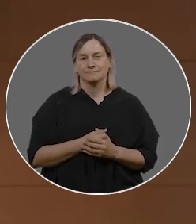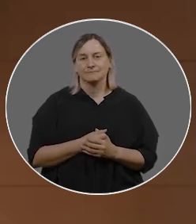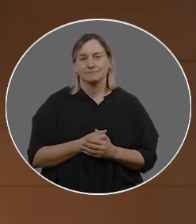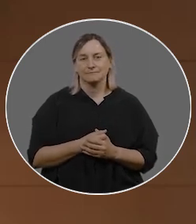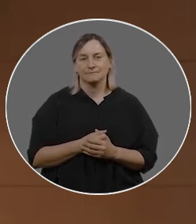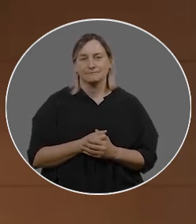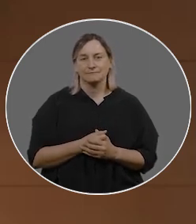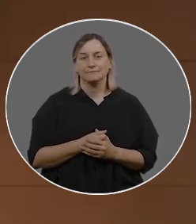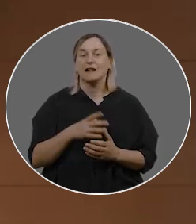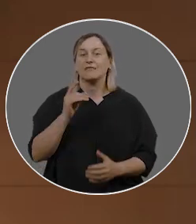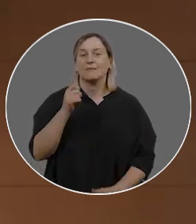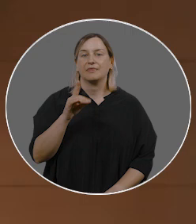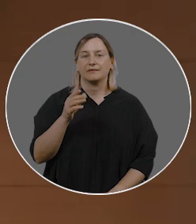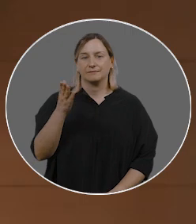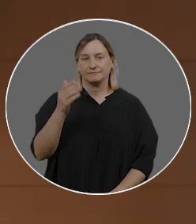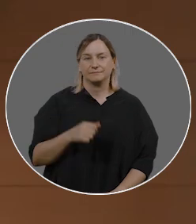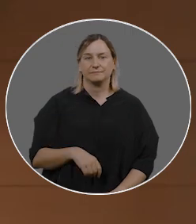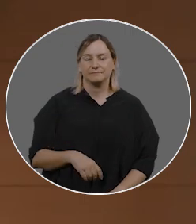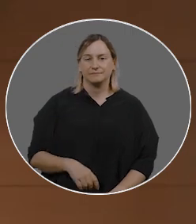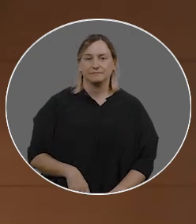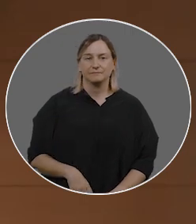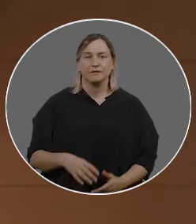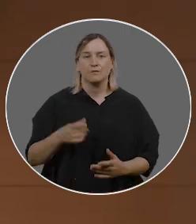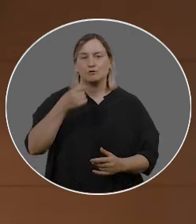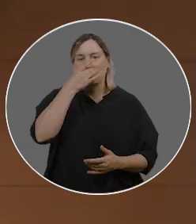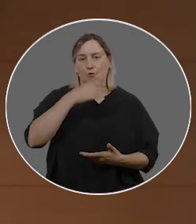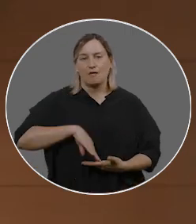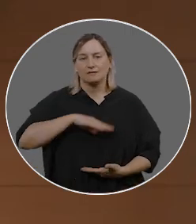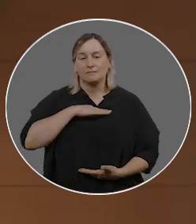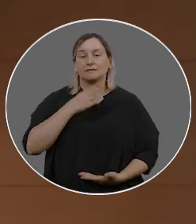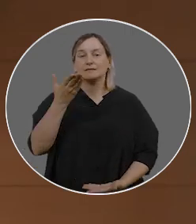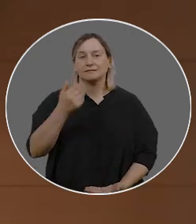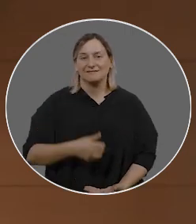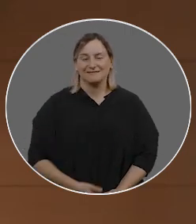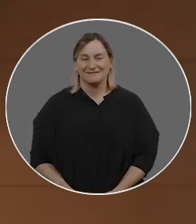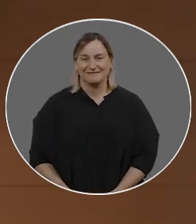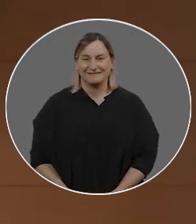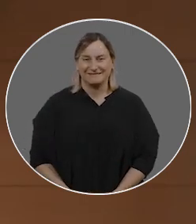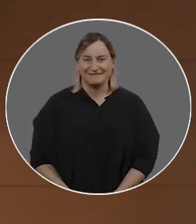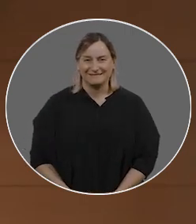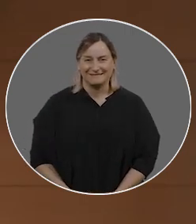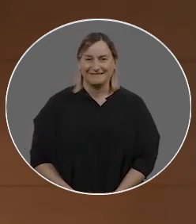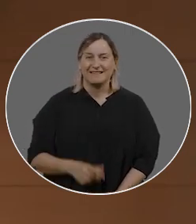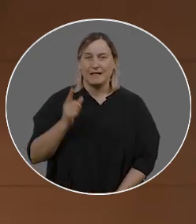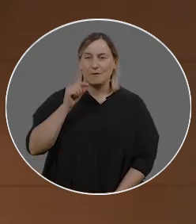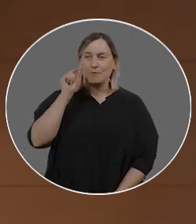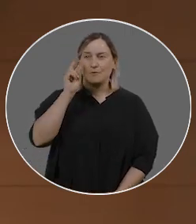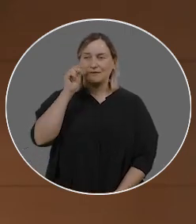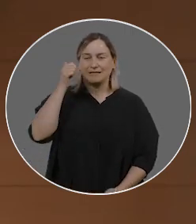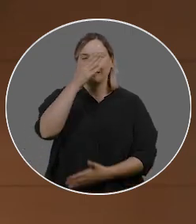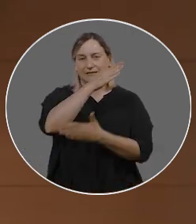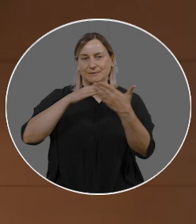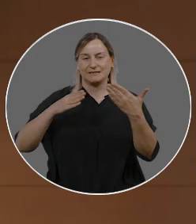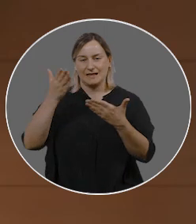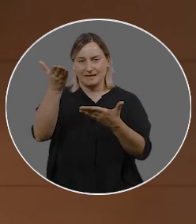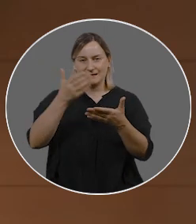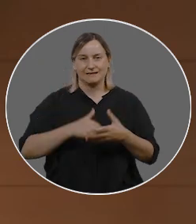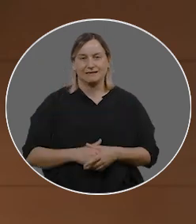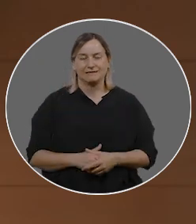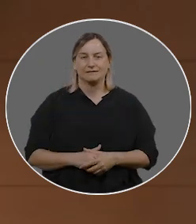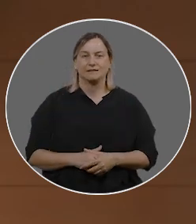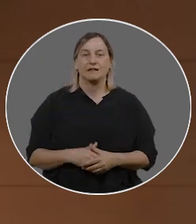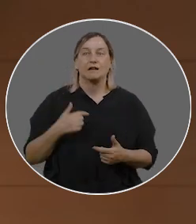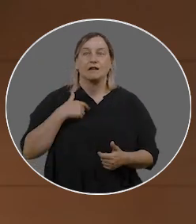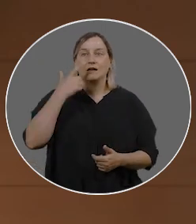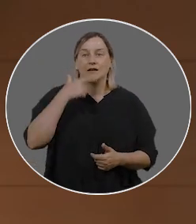Molt bé, David. Vosaltres que teniu coneixement, no?, de moltes, sí. Podeu tenir també una visió molt transversal, de com està... Clar,